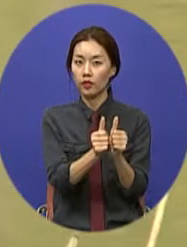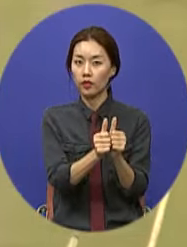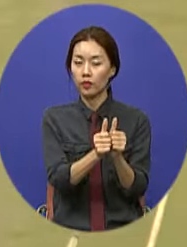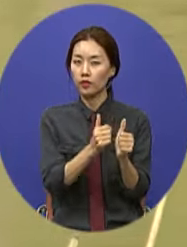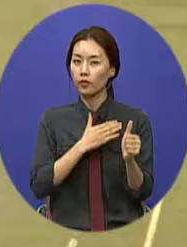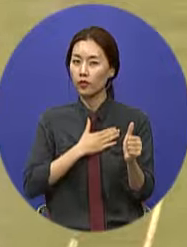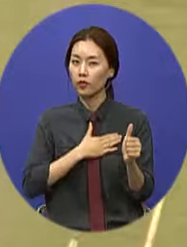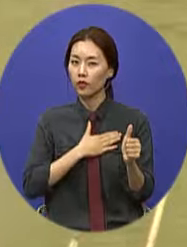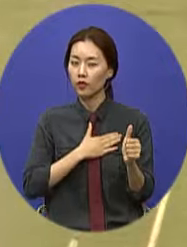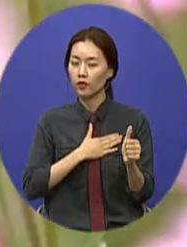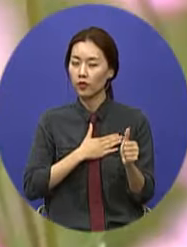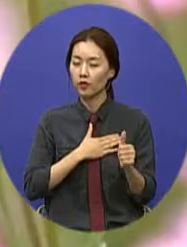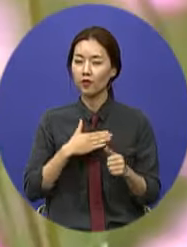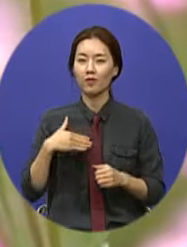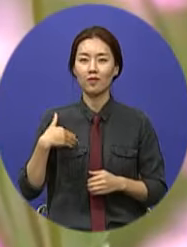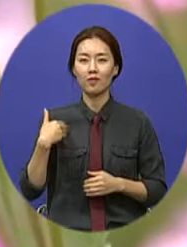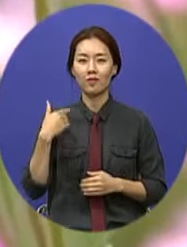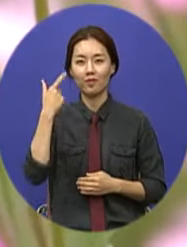사랑이면